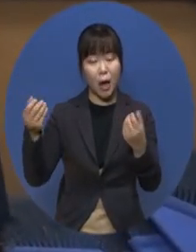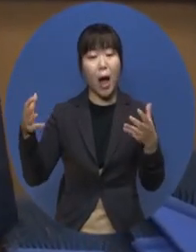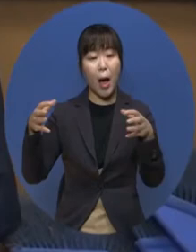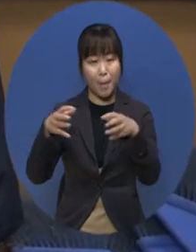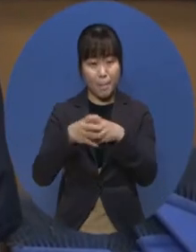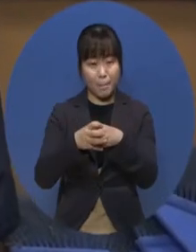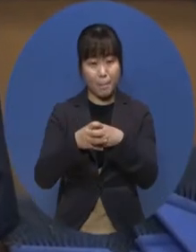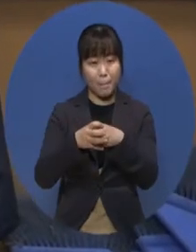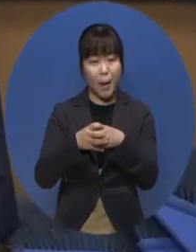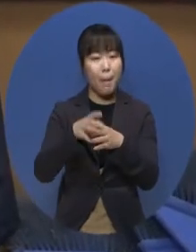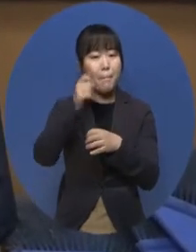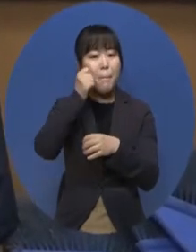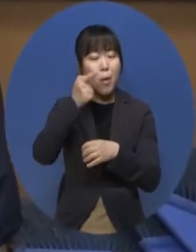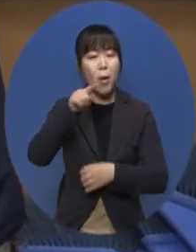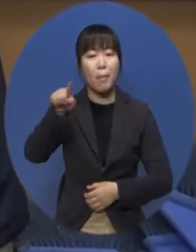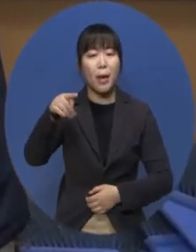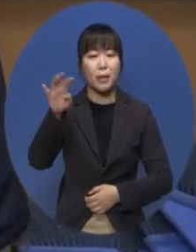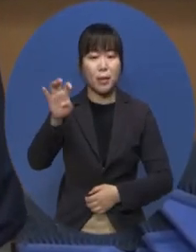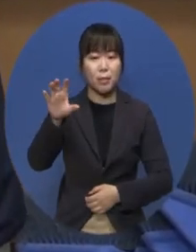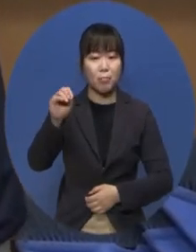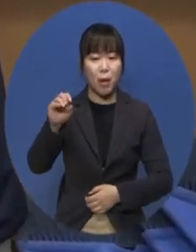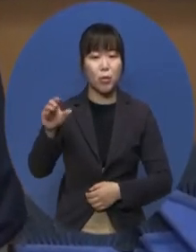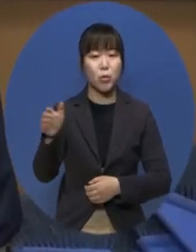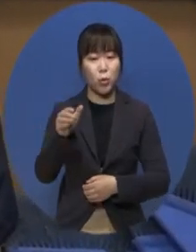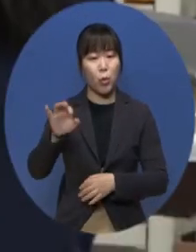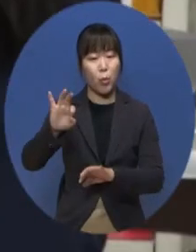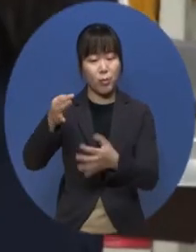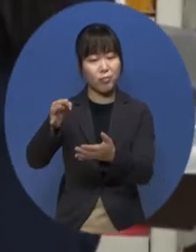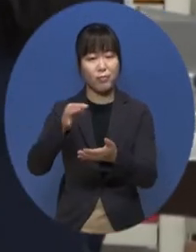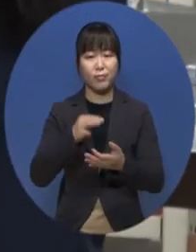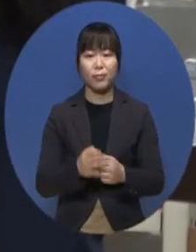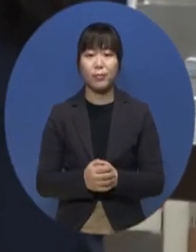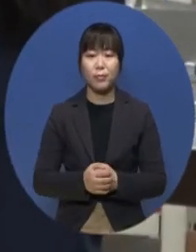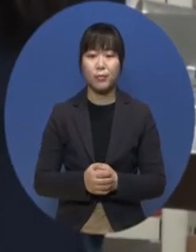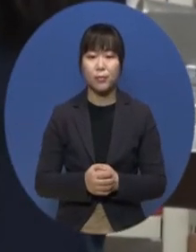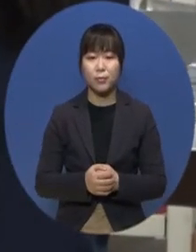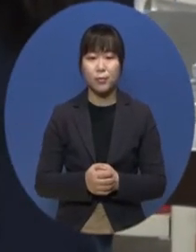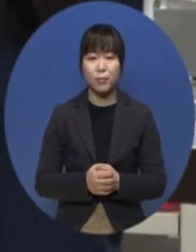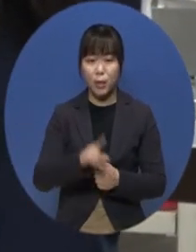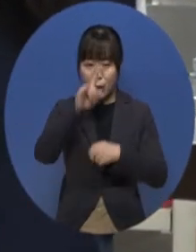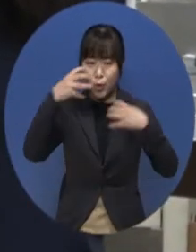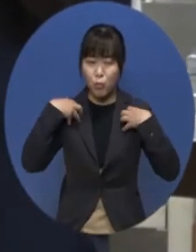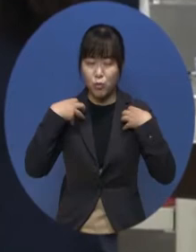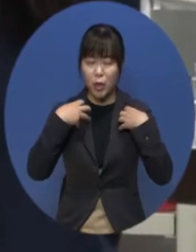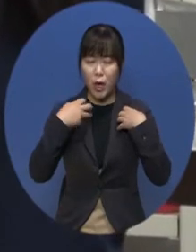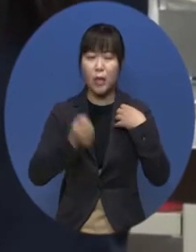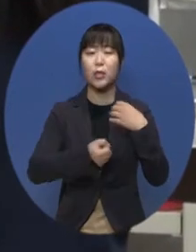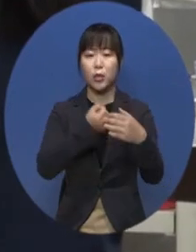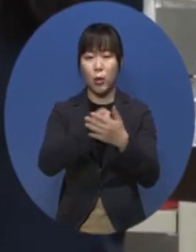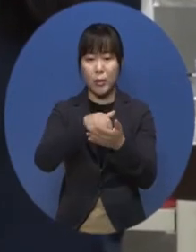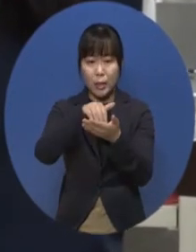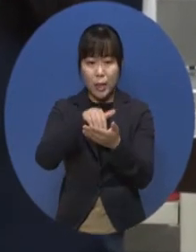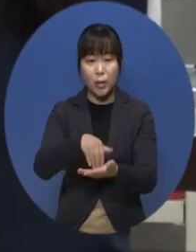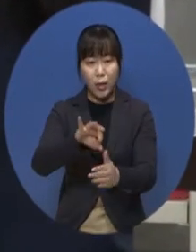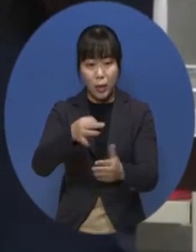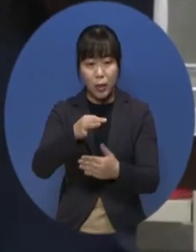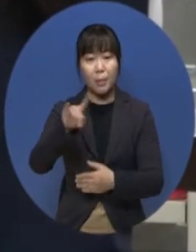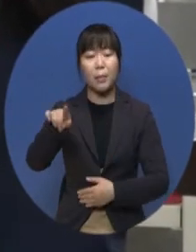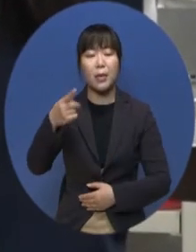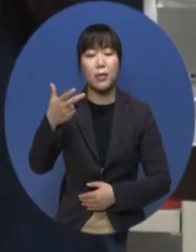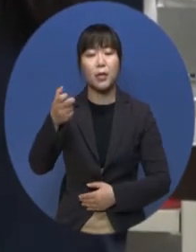포함해 매월 140만 원을 받고 있습니다. 이것은 정부가 정한 최저임금